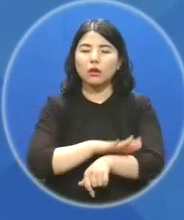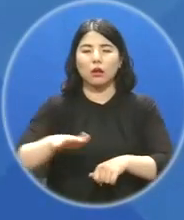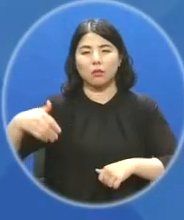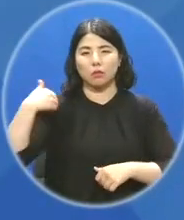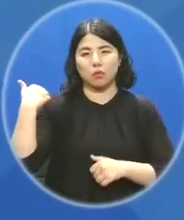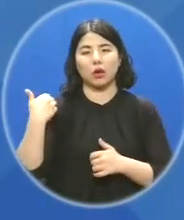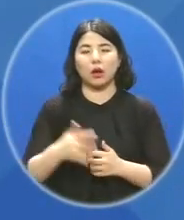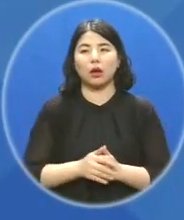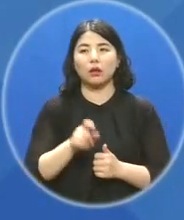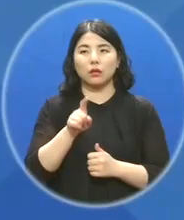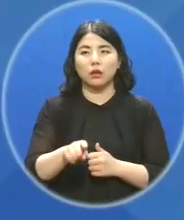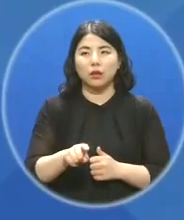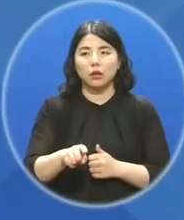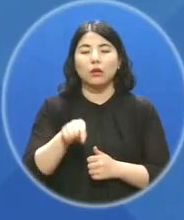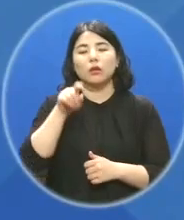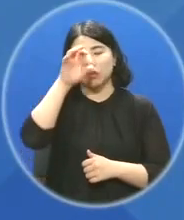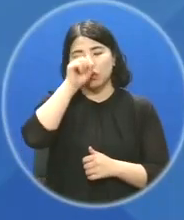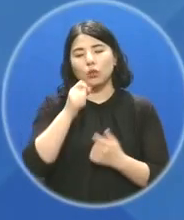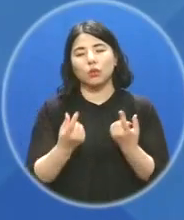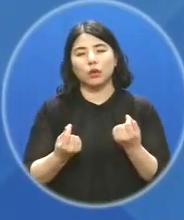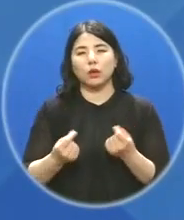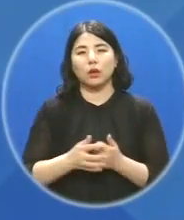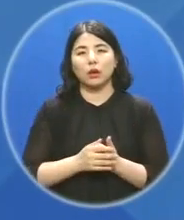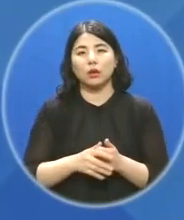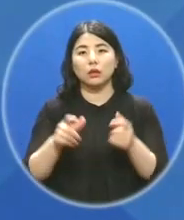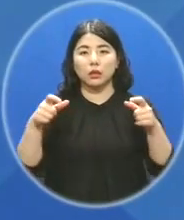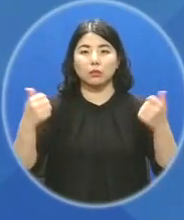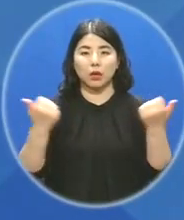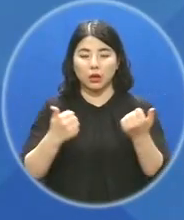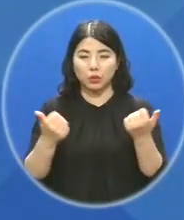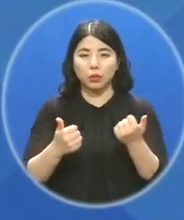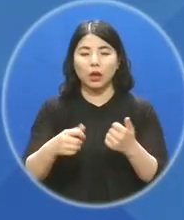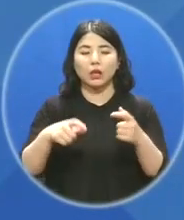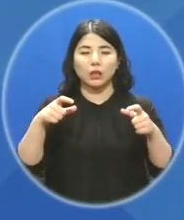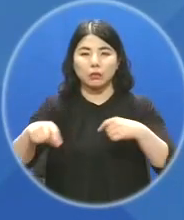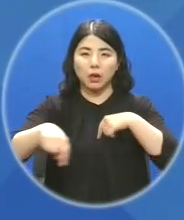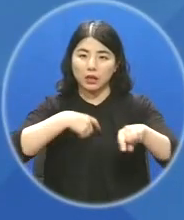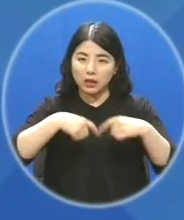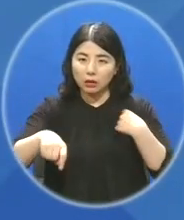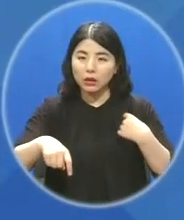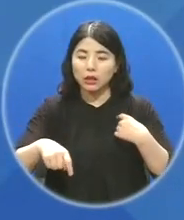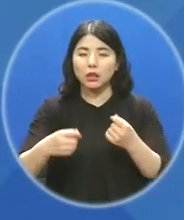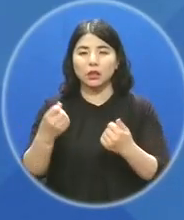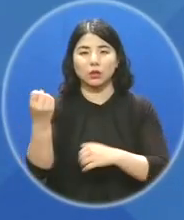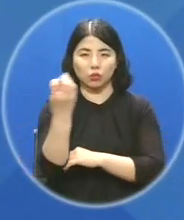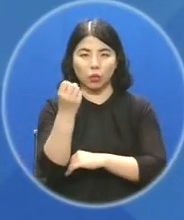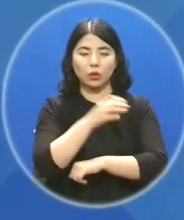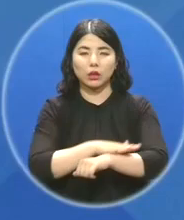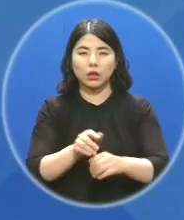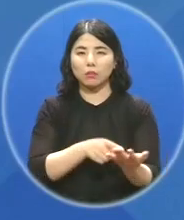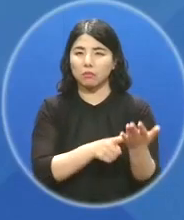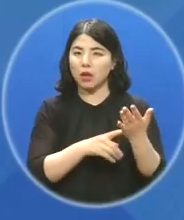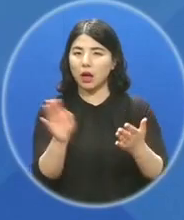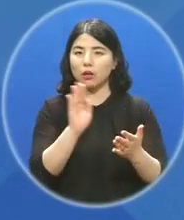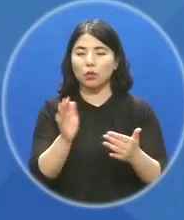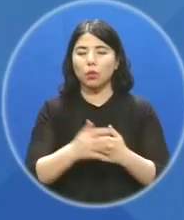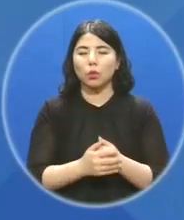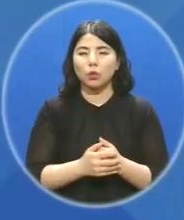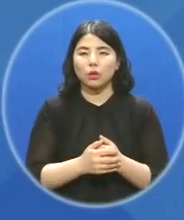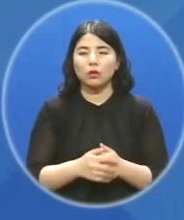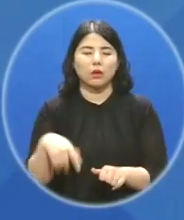이제 이런 기능들이 굉장히 저는 좋은 것 같습니다. 왜냐하면 지방의회, 지방정치, 지방자치를 언론에서 잘 안 다루고 다룬다 해도